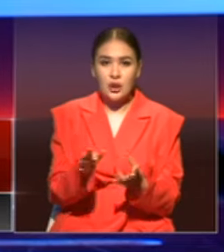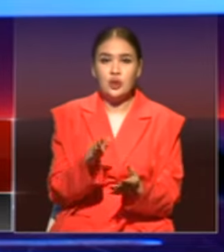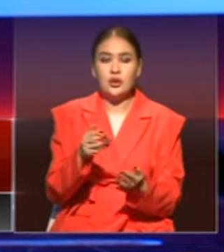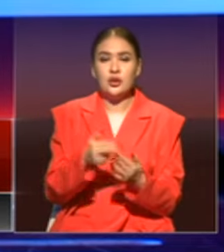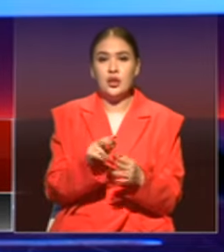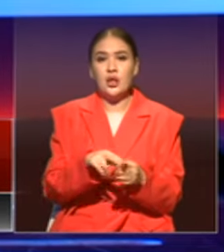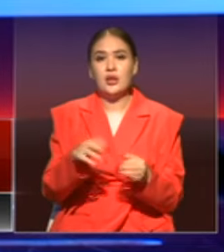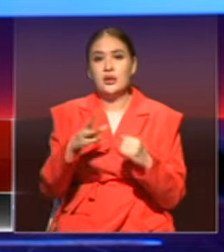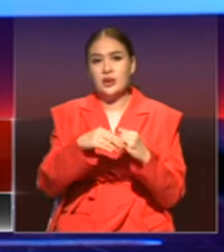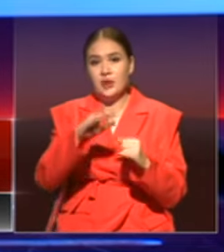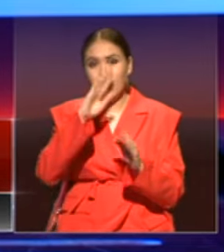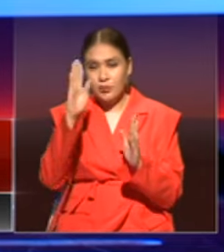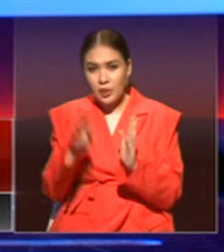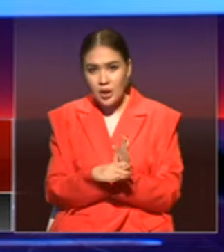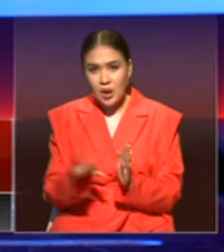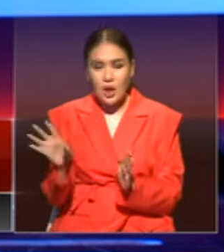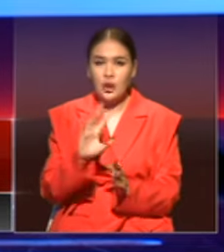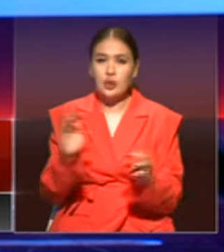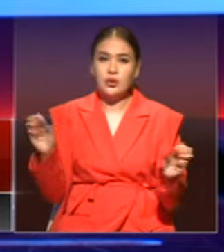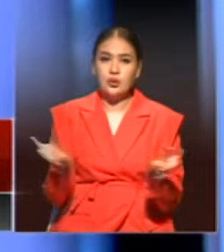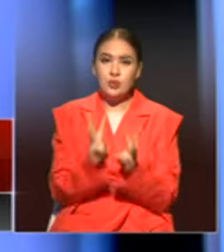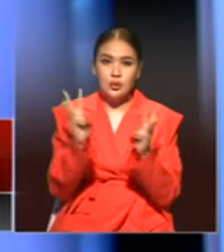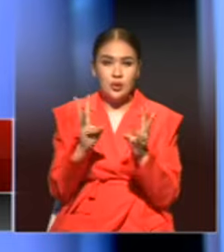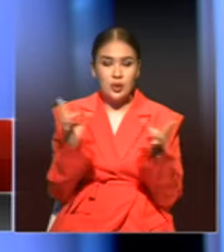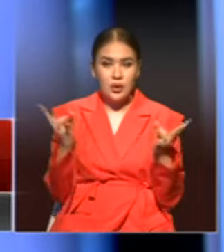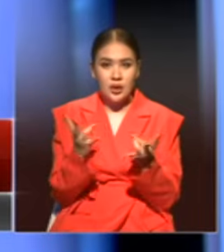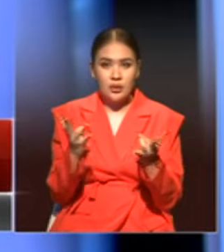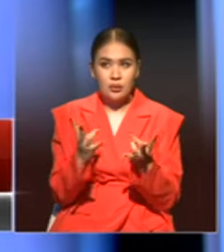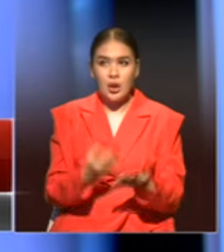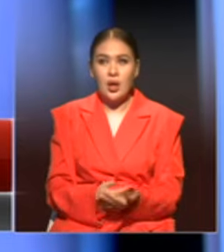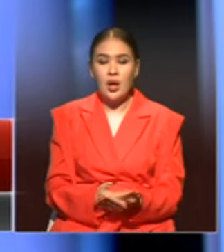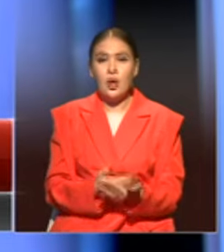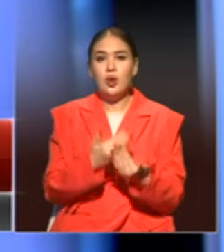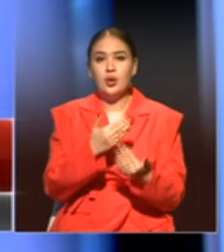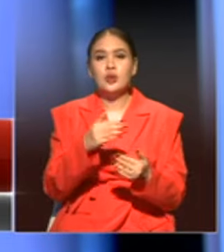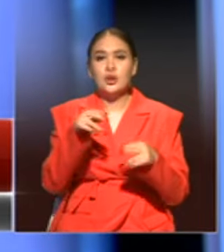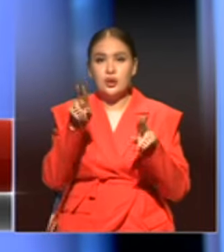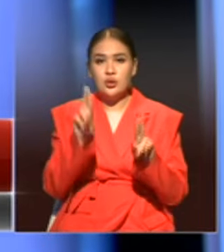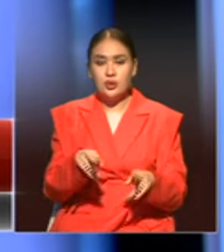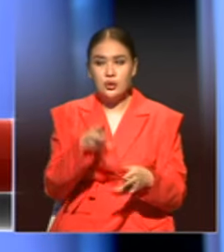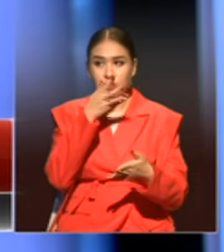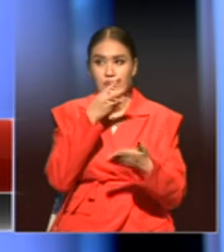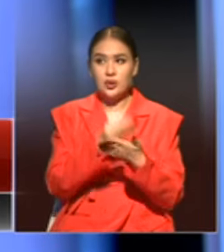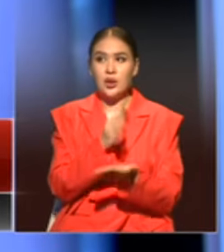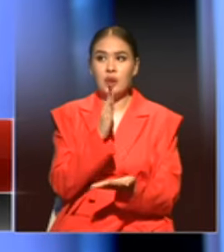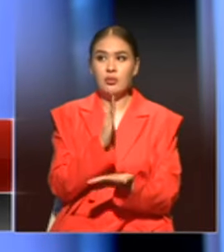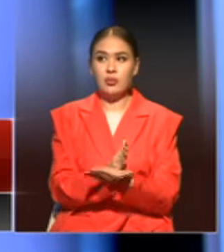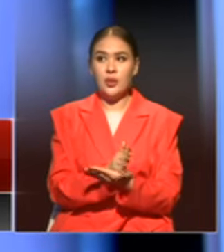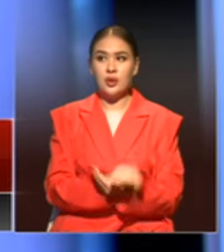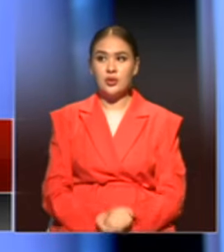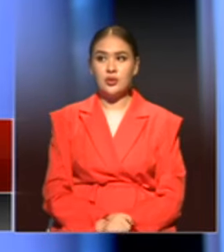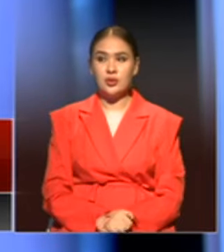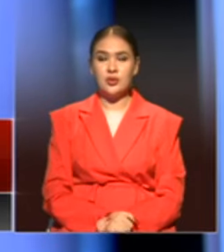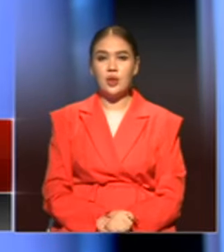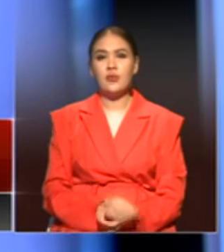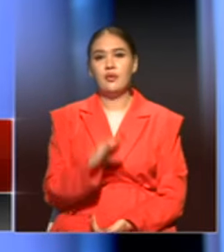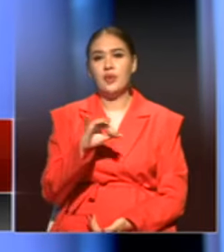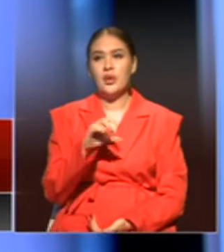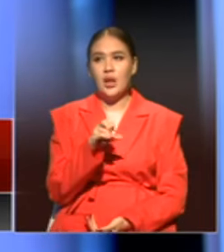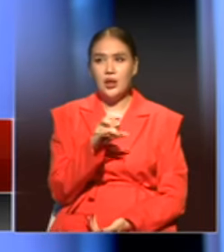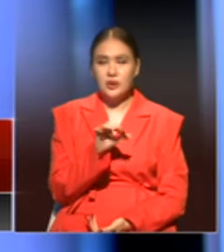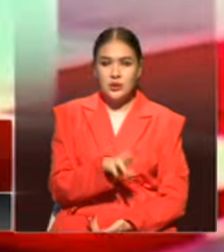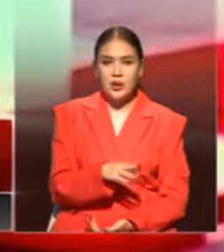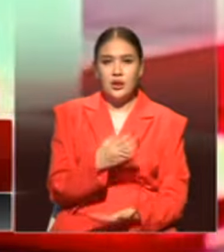па? Жоқ әлде өртенуі керек па? Өртеу керек па? Өртегенде де оның жөн жосығы бар. Мысалға шведтерді алайық, Финляндияны алайық.